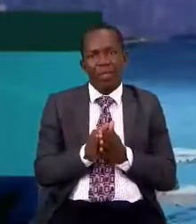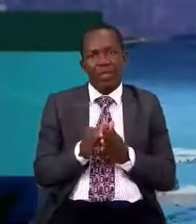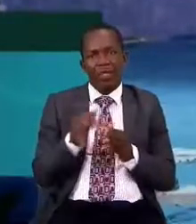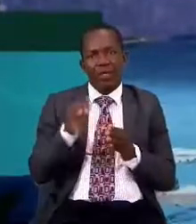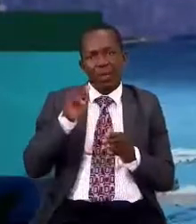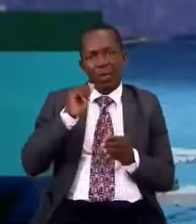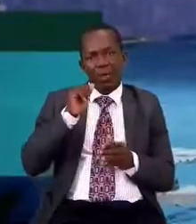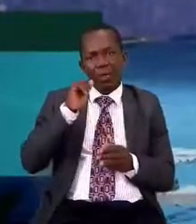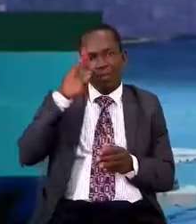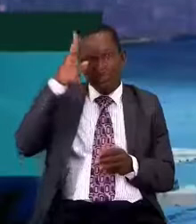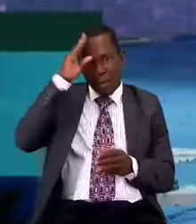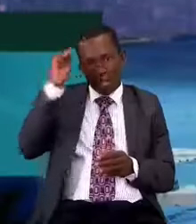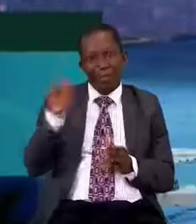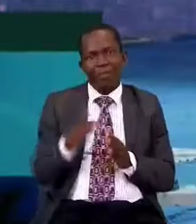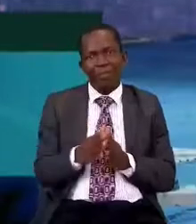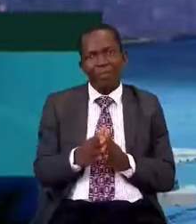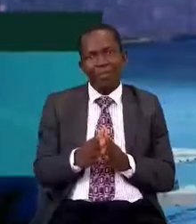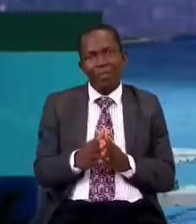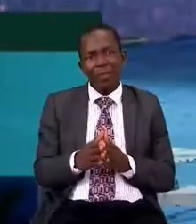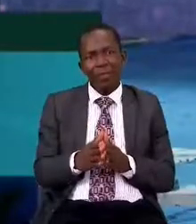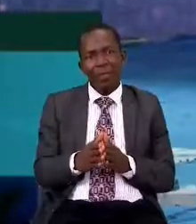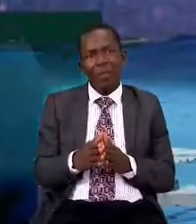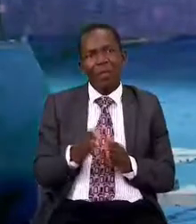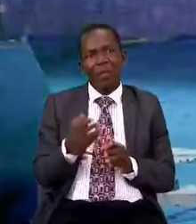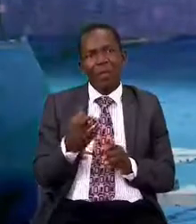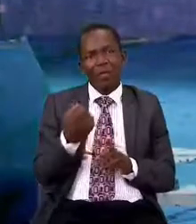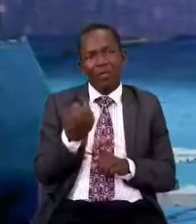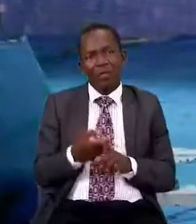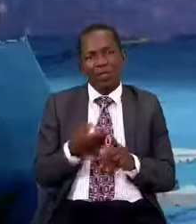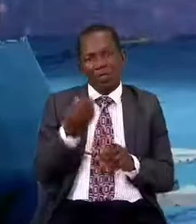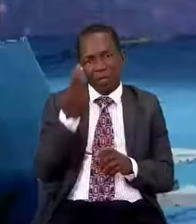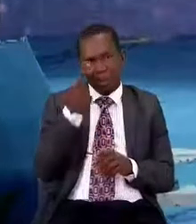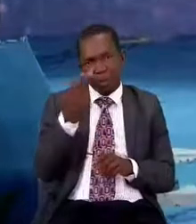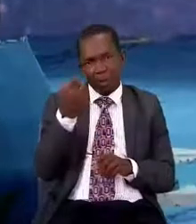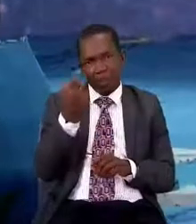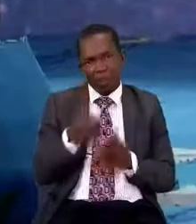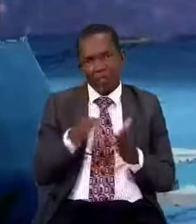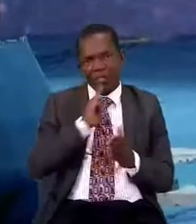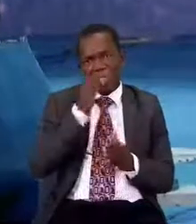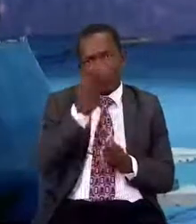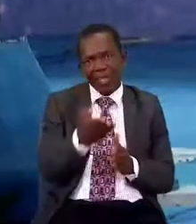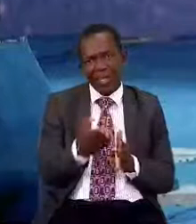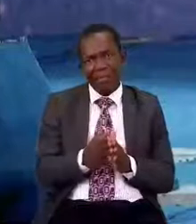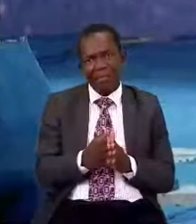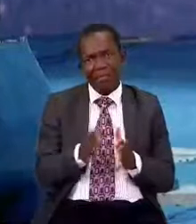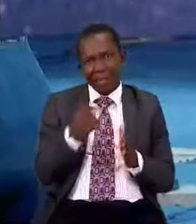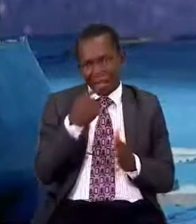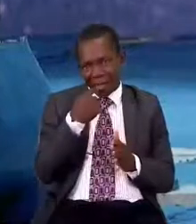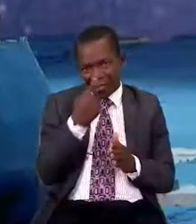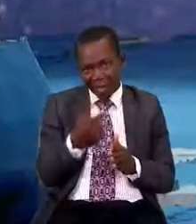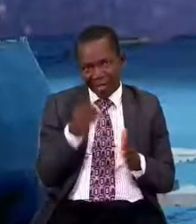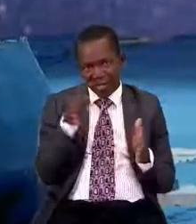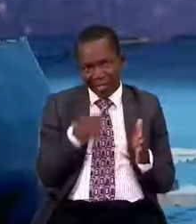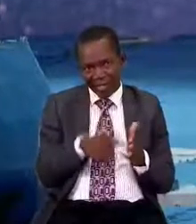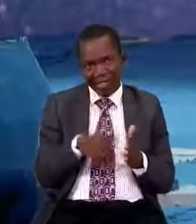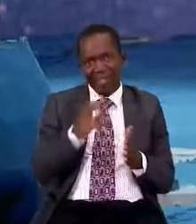Quand le docteur voit ta langue, il peut dire que, oui, voit que vous n'êtes pas en santé. Ils vont te poser une